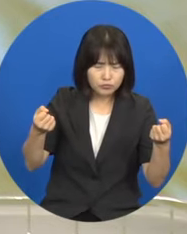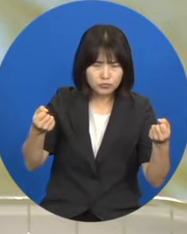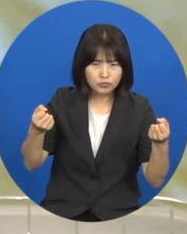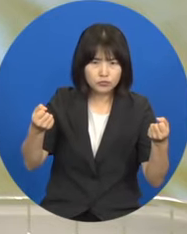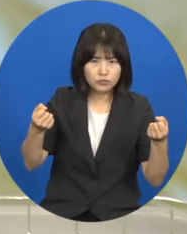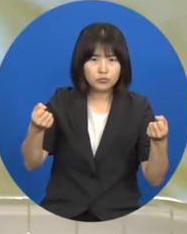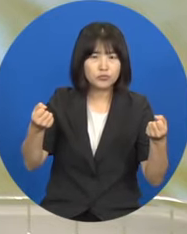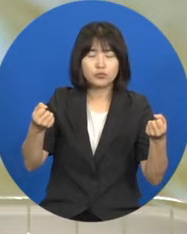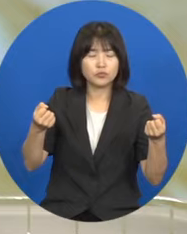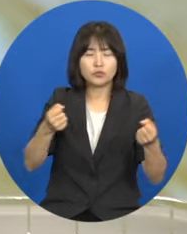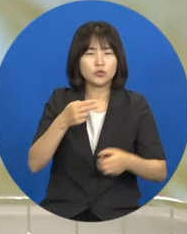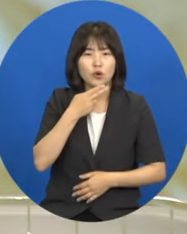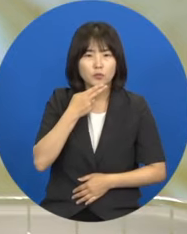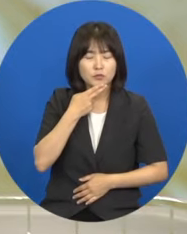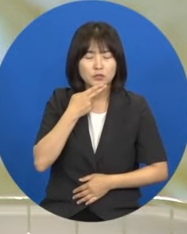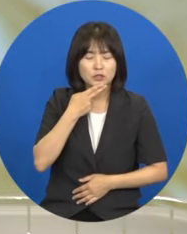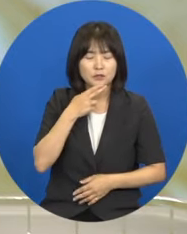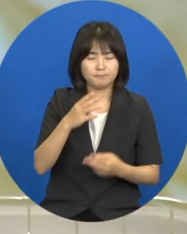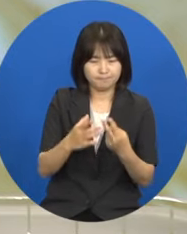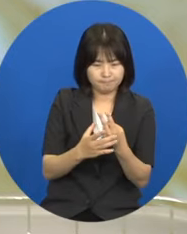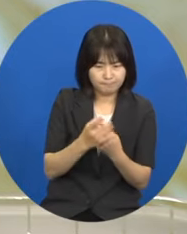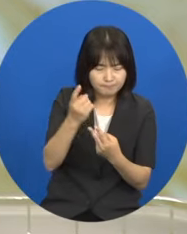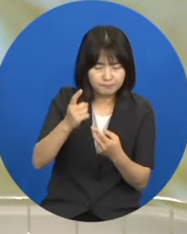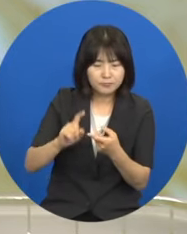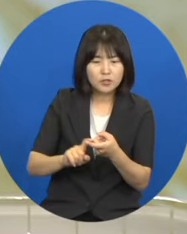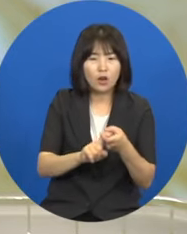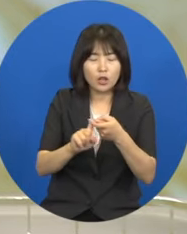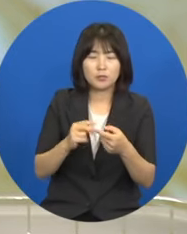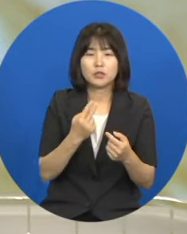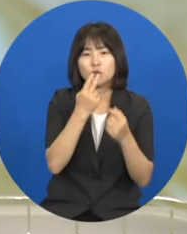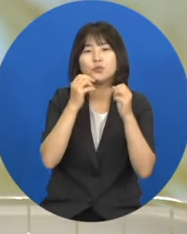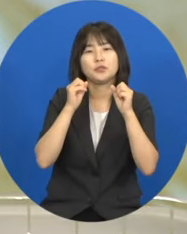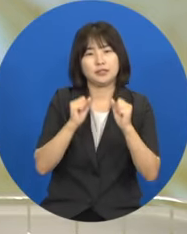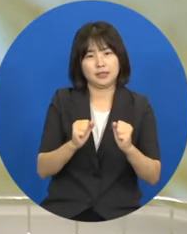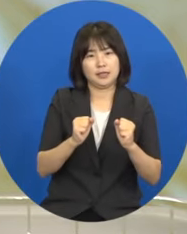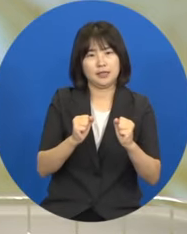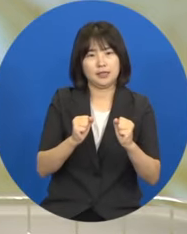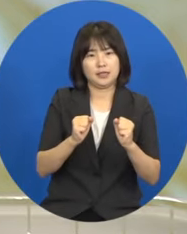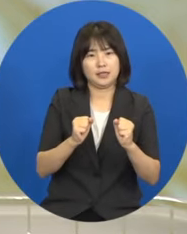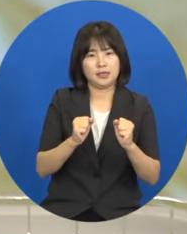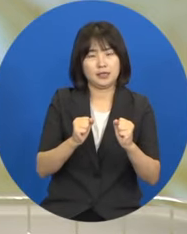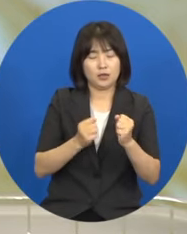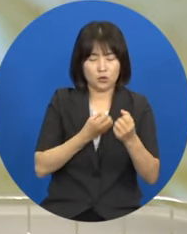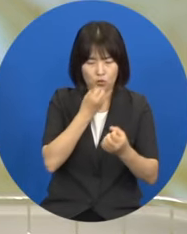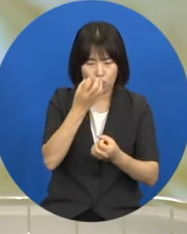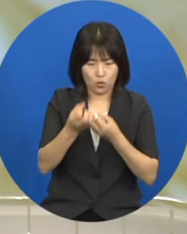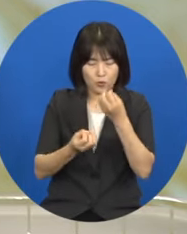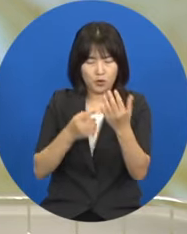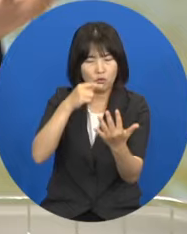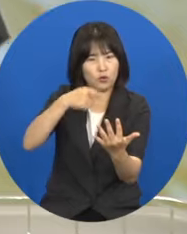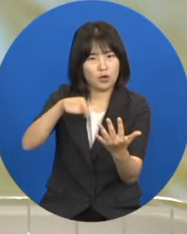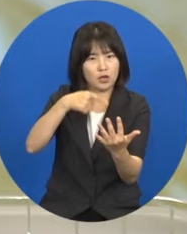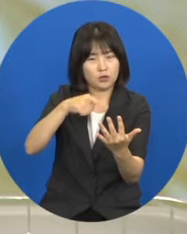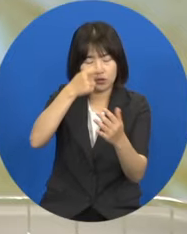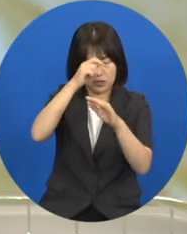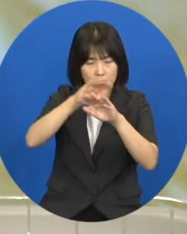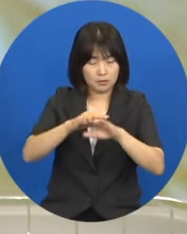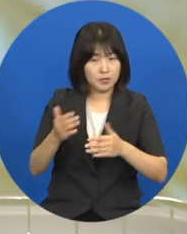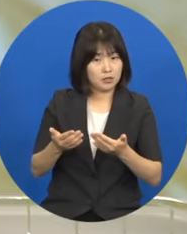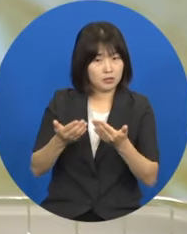변형됨 없이 하나로 연합한 존재라고 고백하고 가르치고